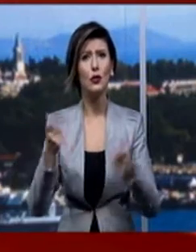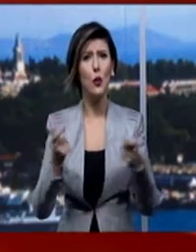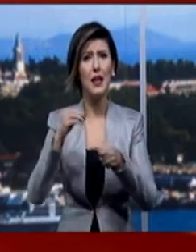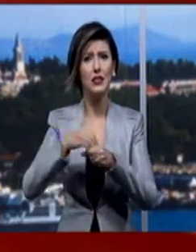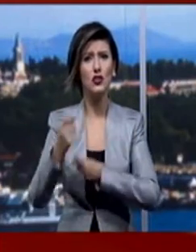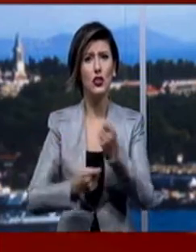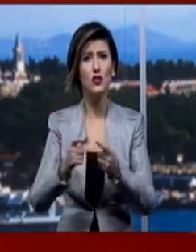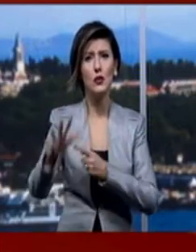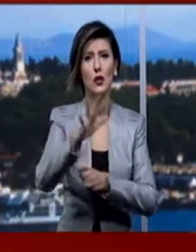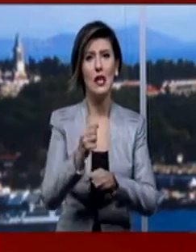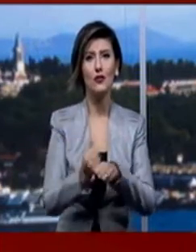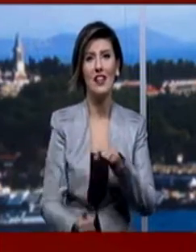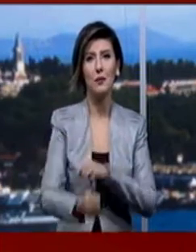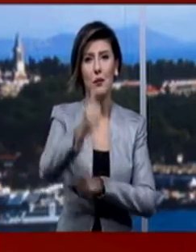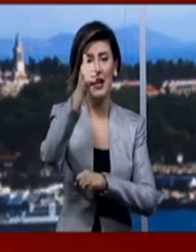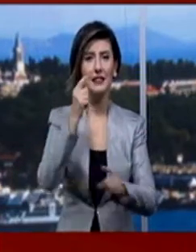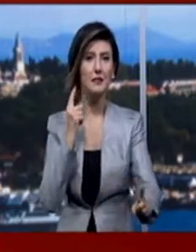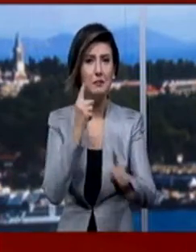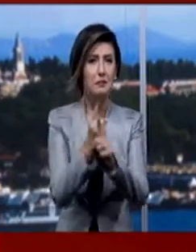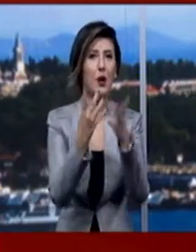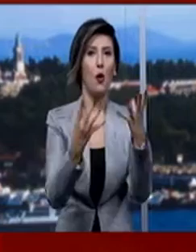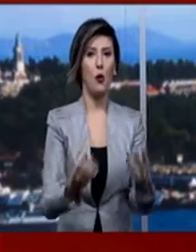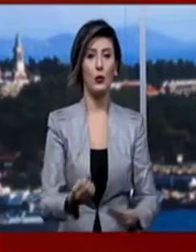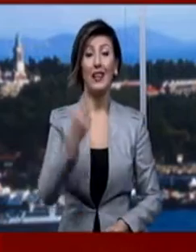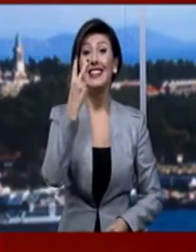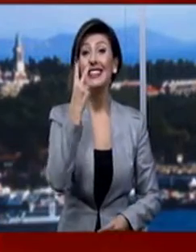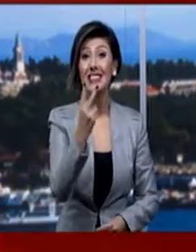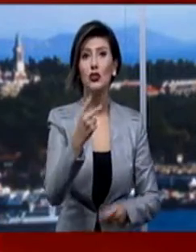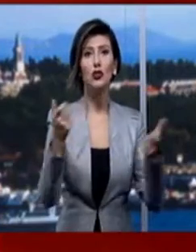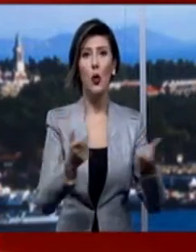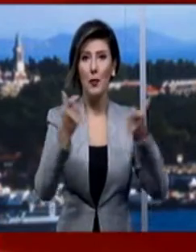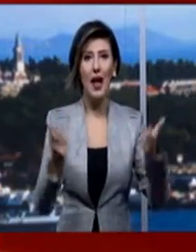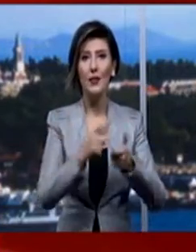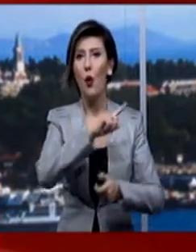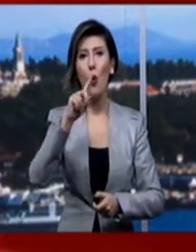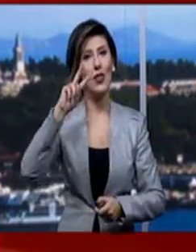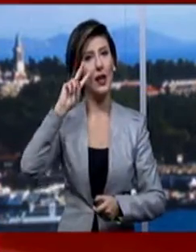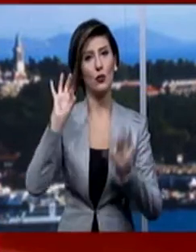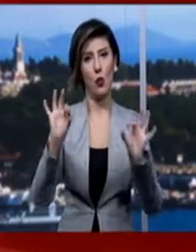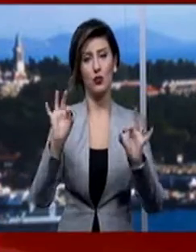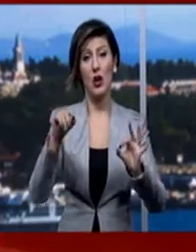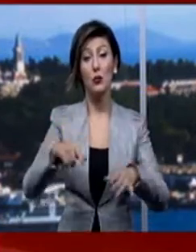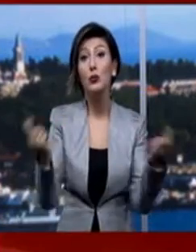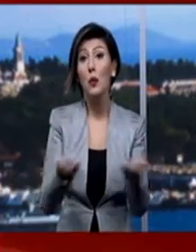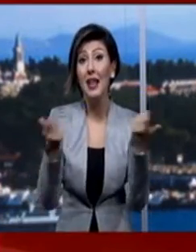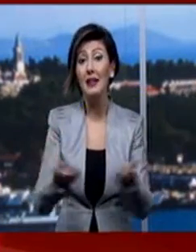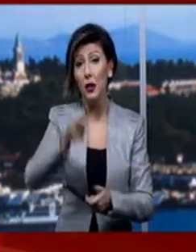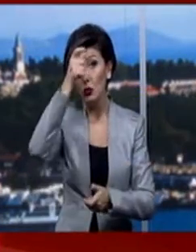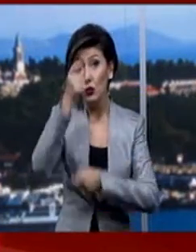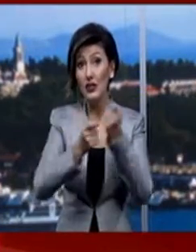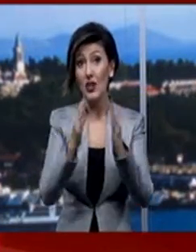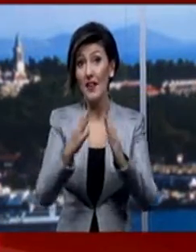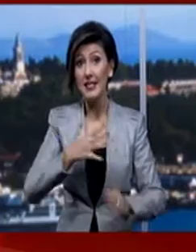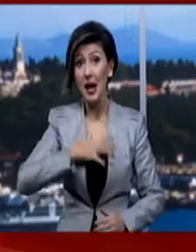için Çalışma ve Sosyal Güvenlik Bakanlığı'nda bir araya geldi. İkinci toplantı 10 Aralık'ta. Bu toplantıya Türk İş